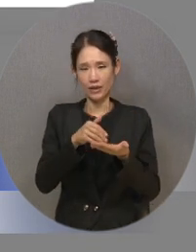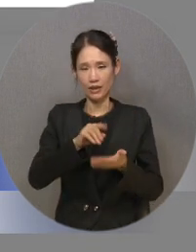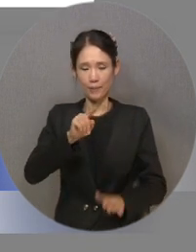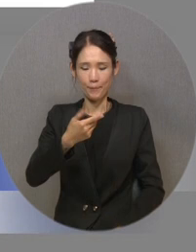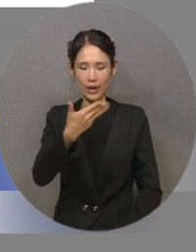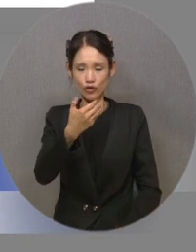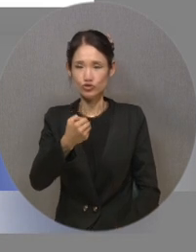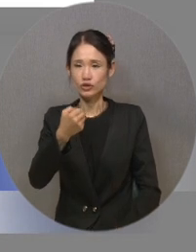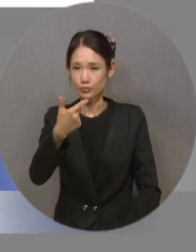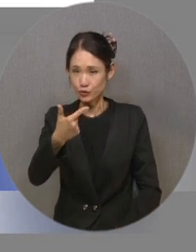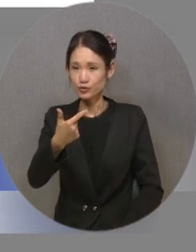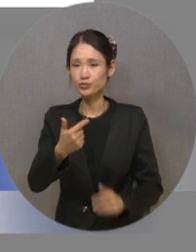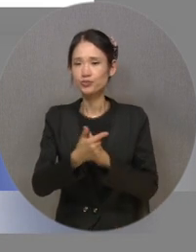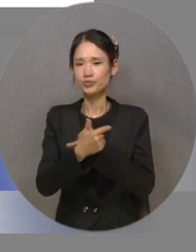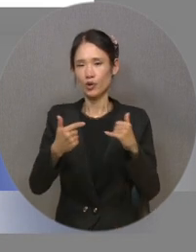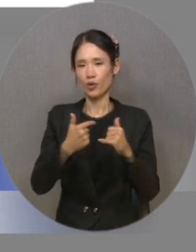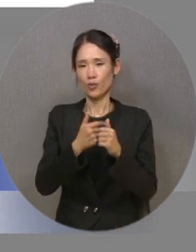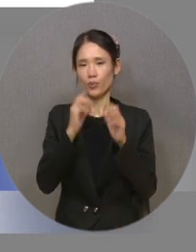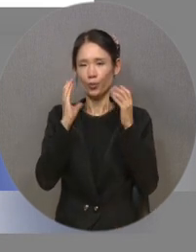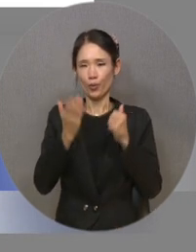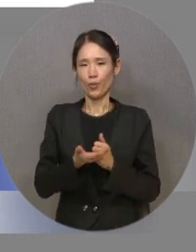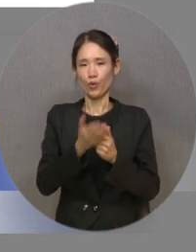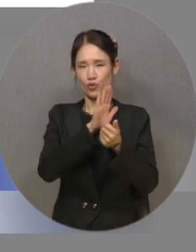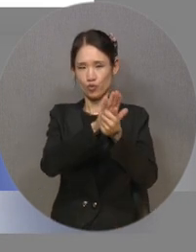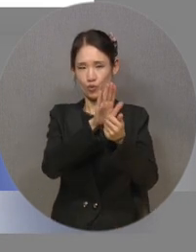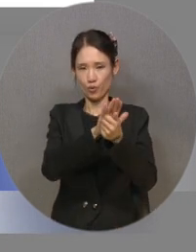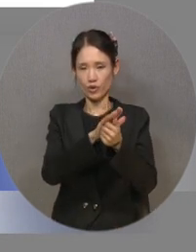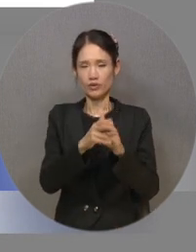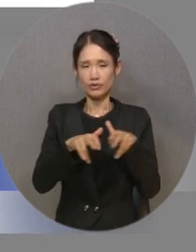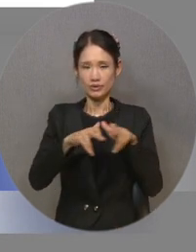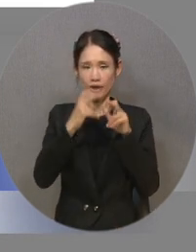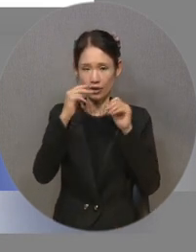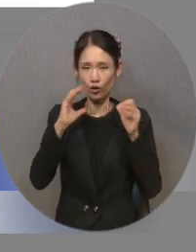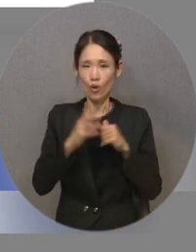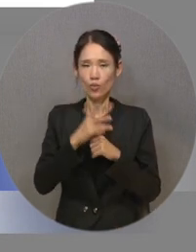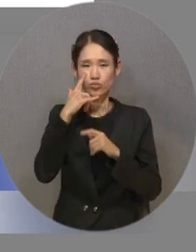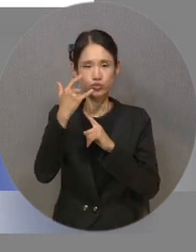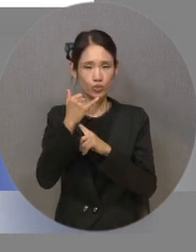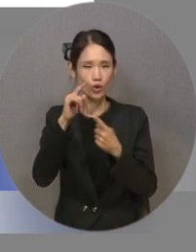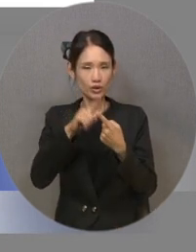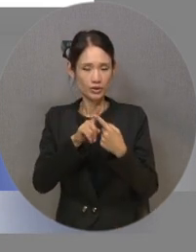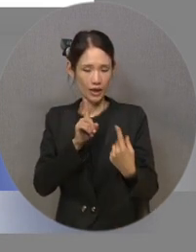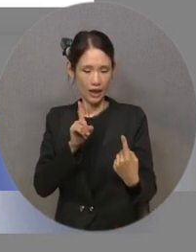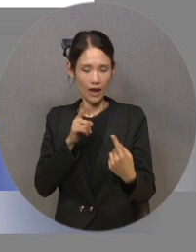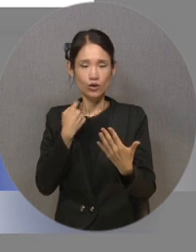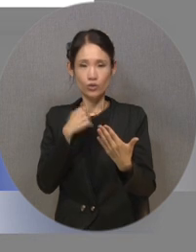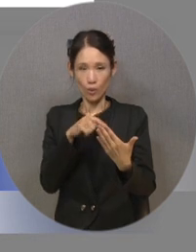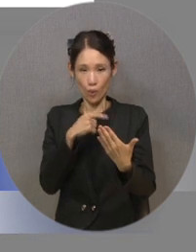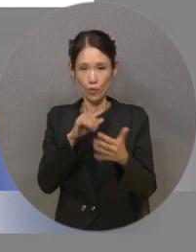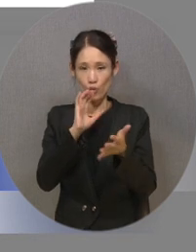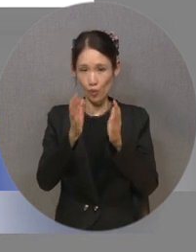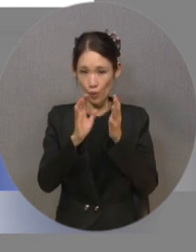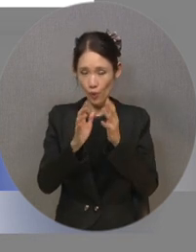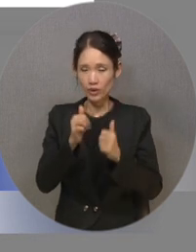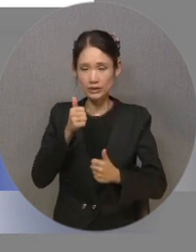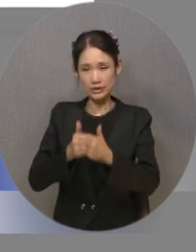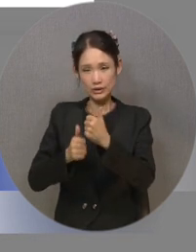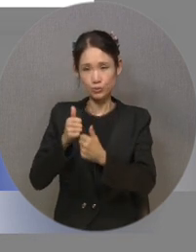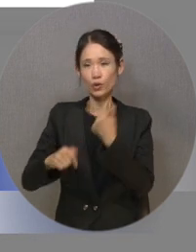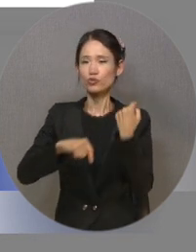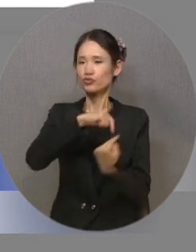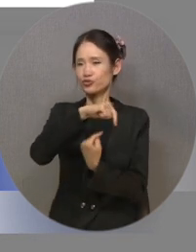109명의 보육 도우미를 지원하고 장애 영유아 부모들을 대상 으로 한 교육과 워크숍을 시범